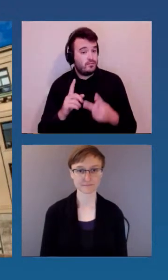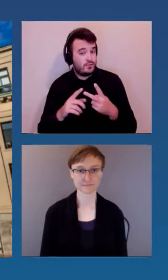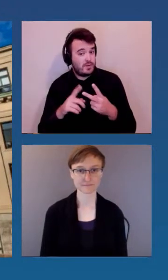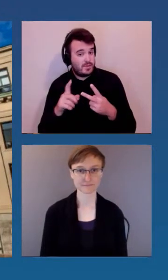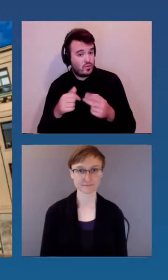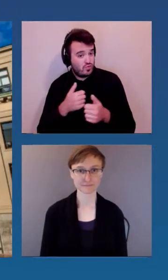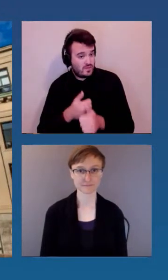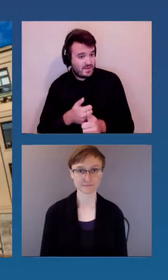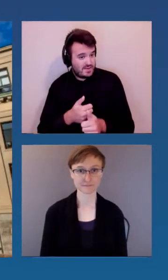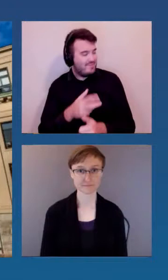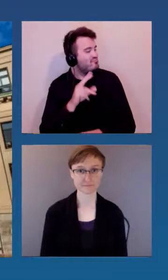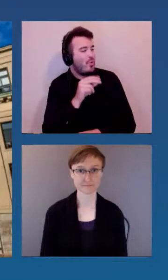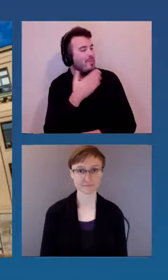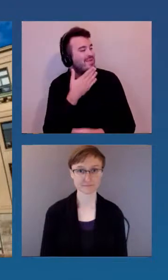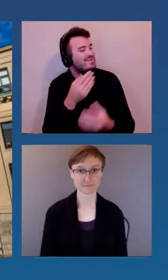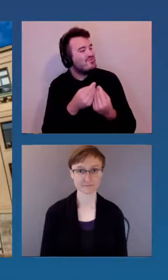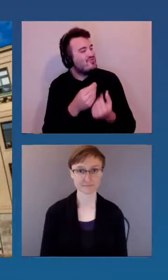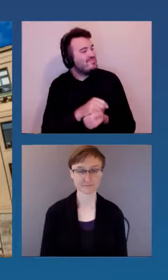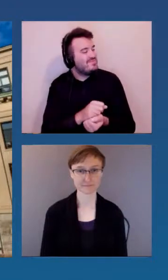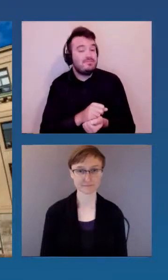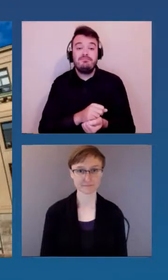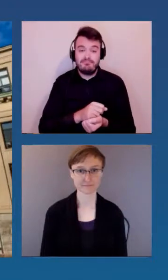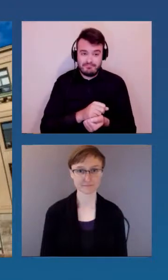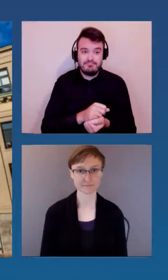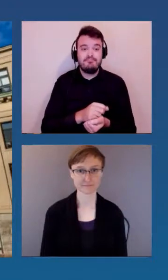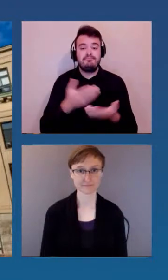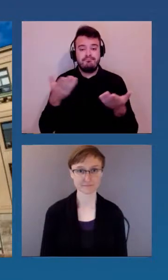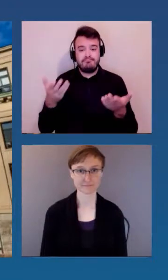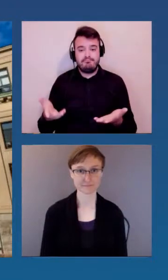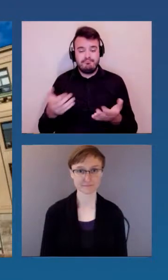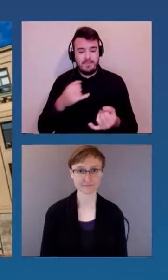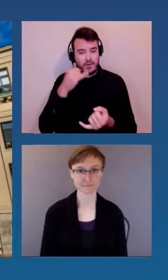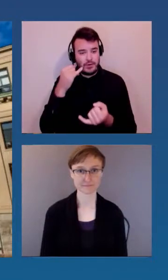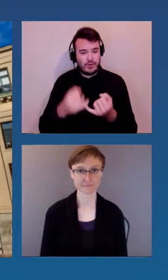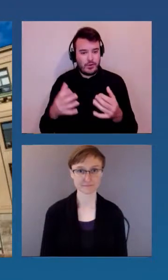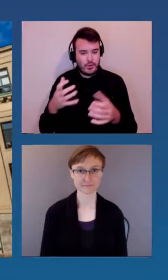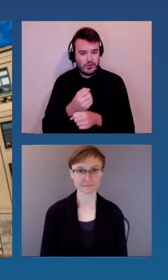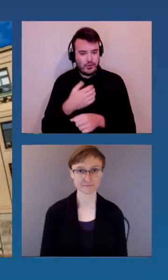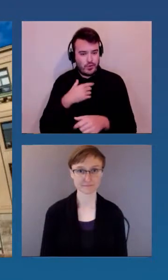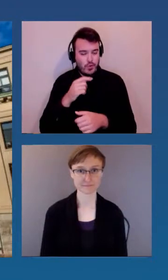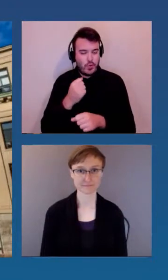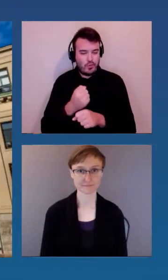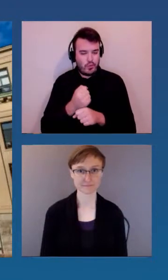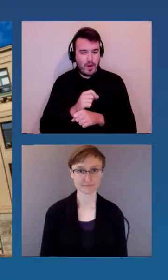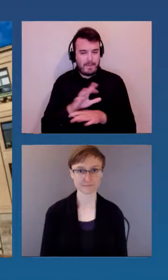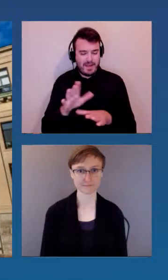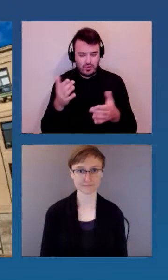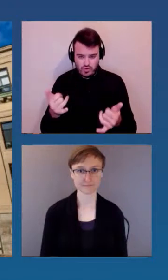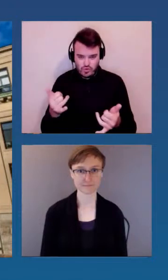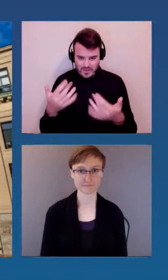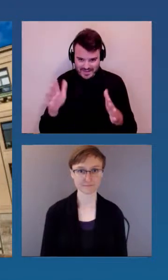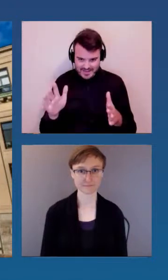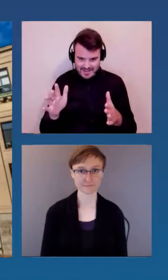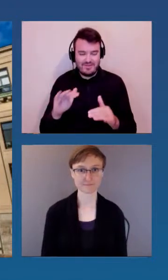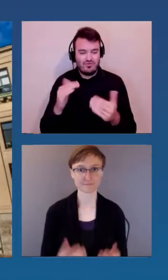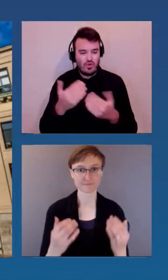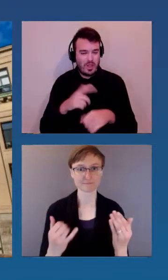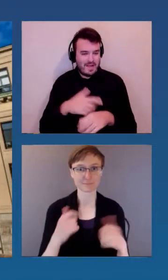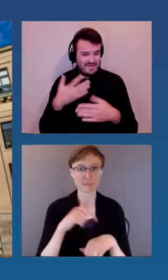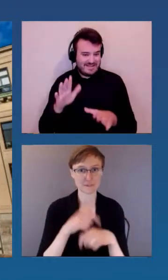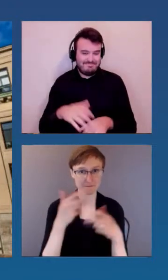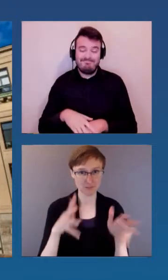s'assurer de la santé physique, de la santé mentale et du respect des règles. Alors ça, c'était bien avant la crise du